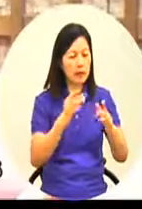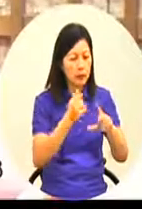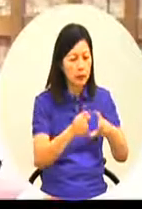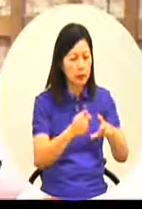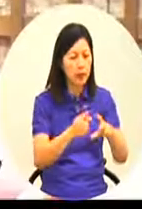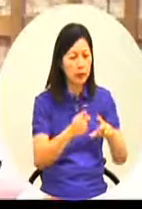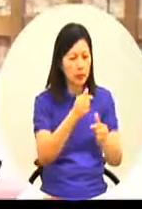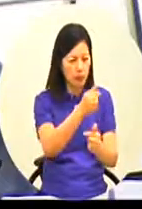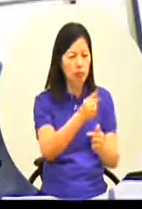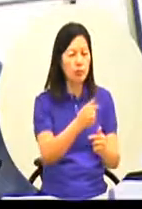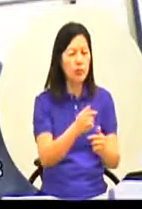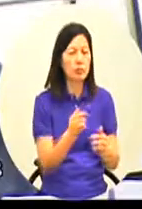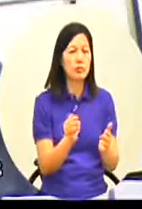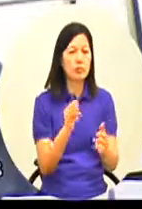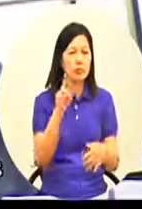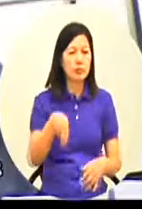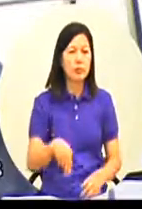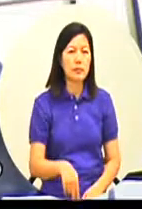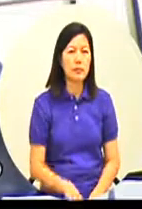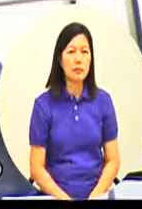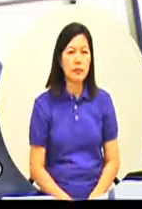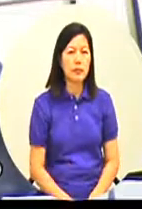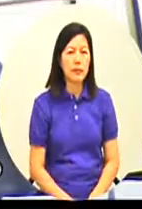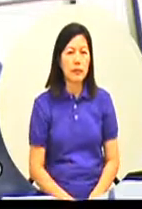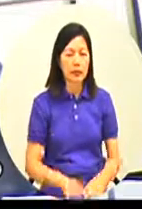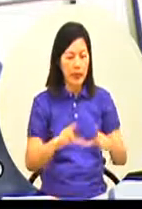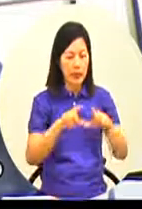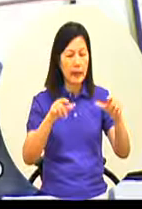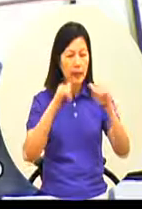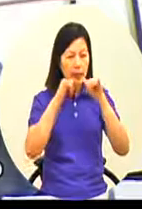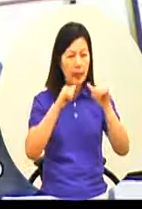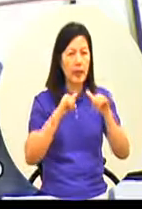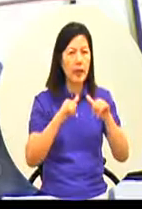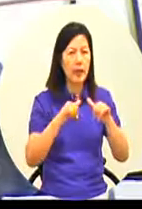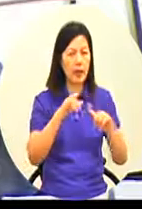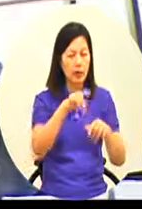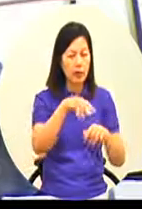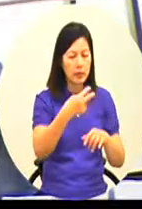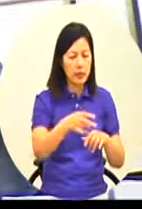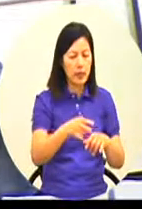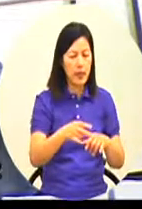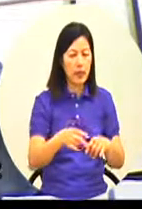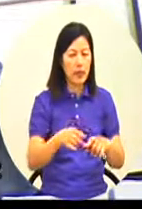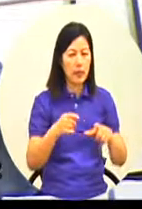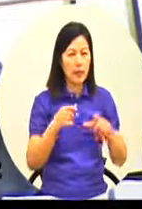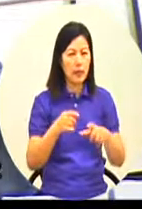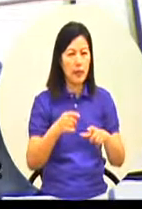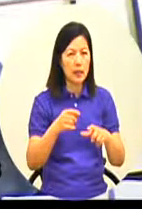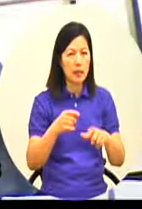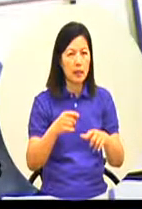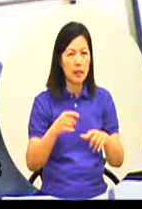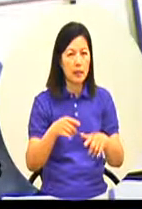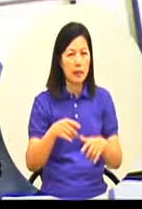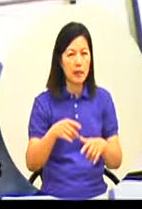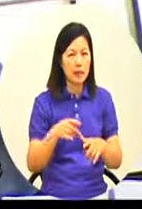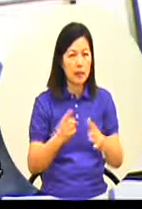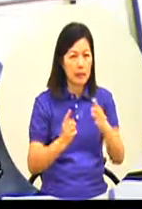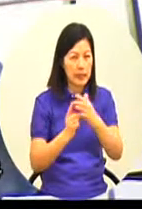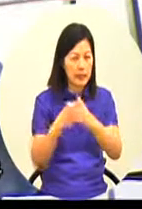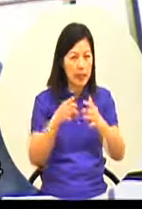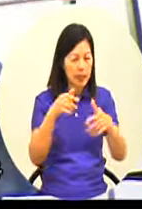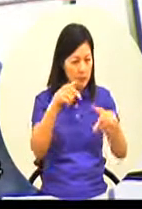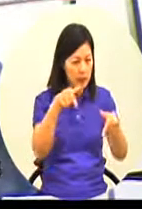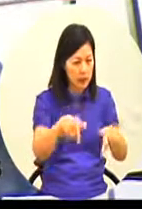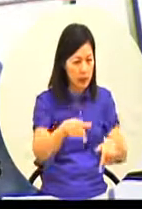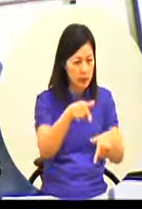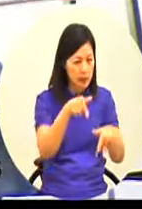们大寮捷西路，我们这一次我们公务局的一个标准，就把我们大寮捷西路的 一个平坦